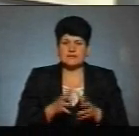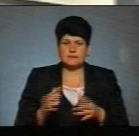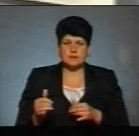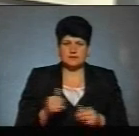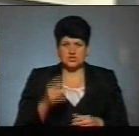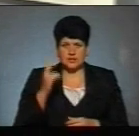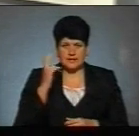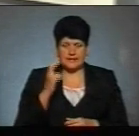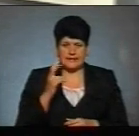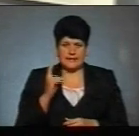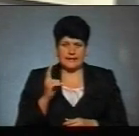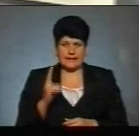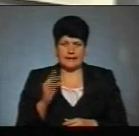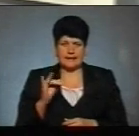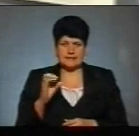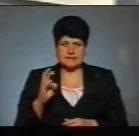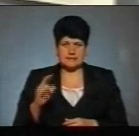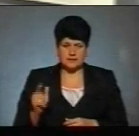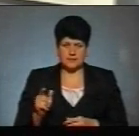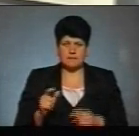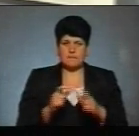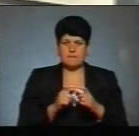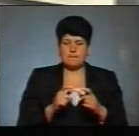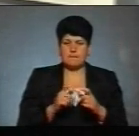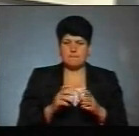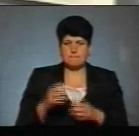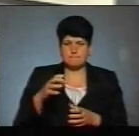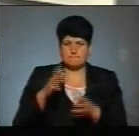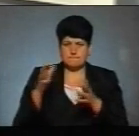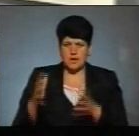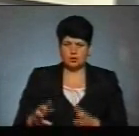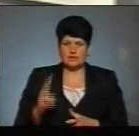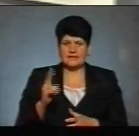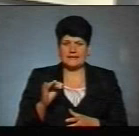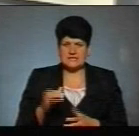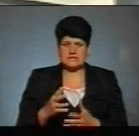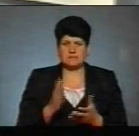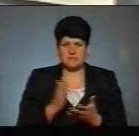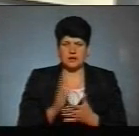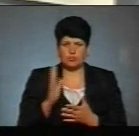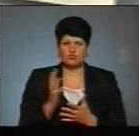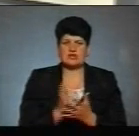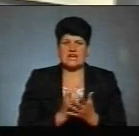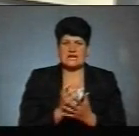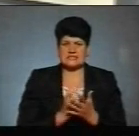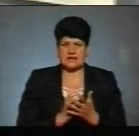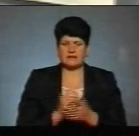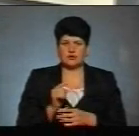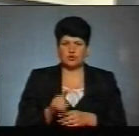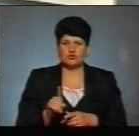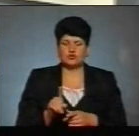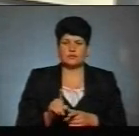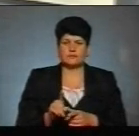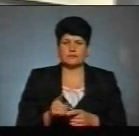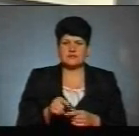киснем. Тобто кисень, балони кисню, вони мали б стояти максимальний резерв, тому що оця зараз нова